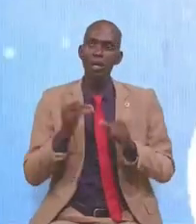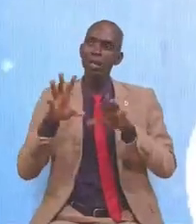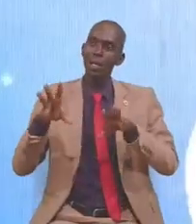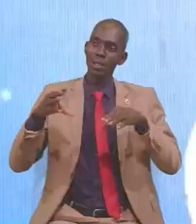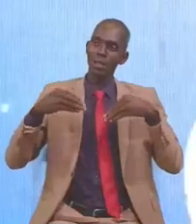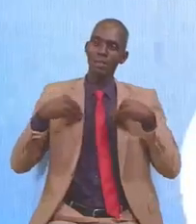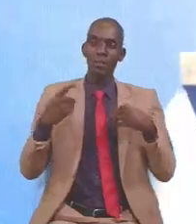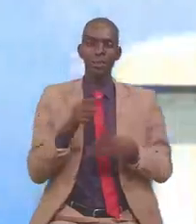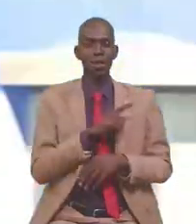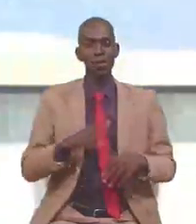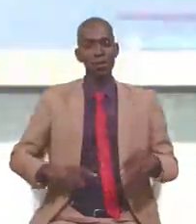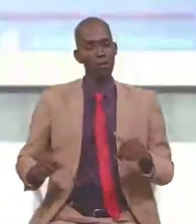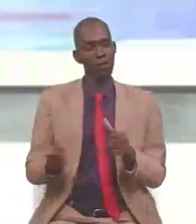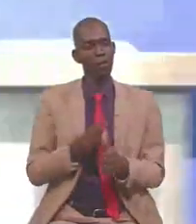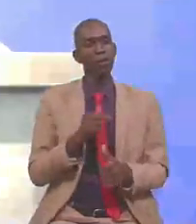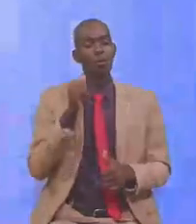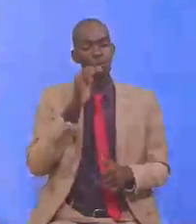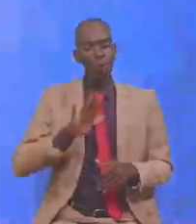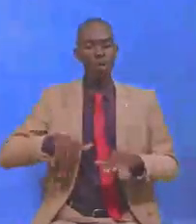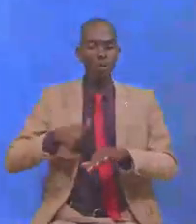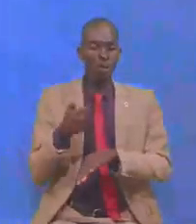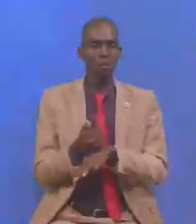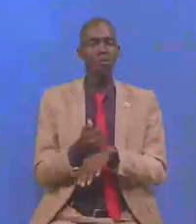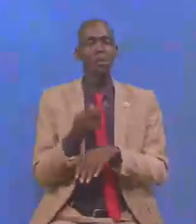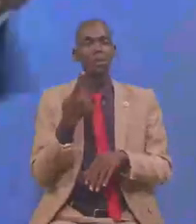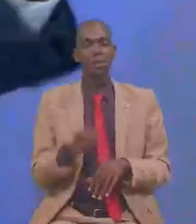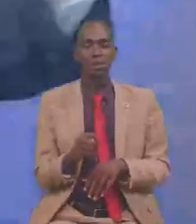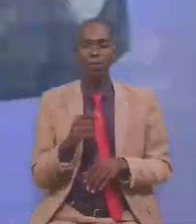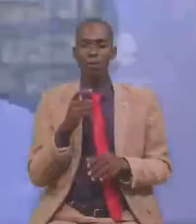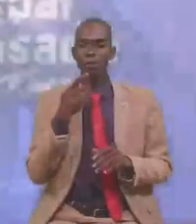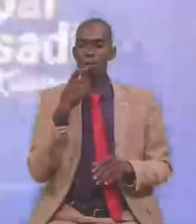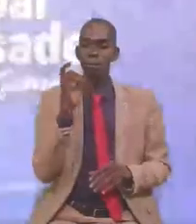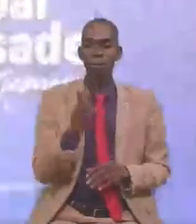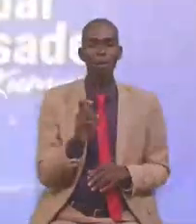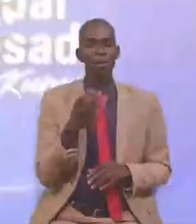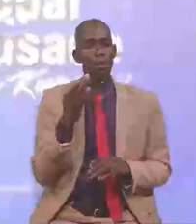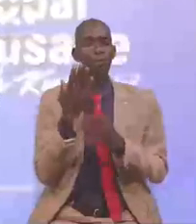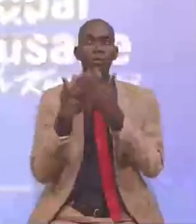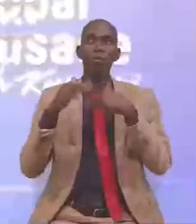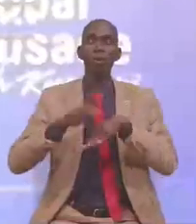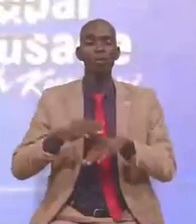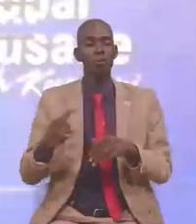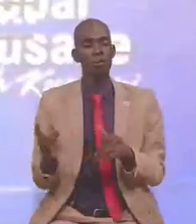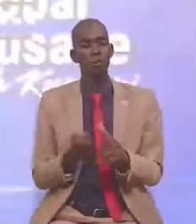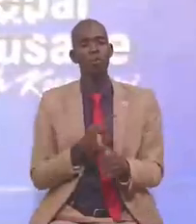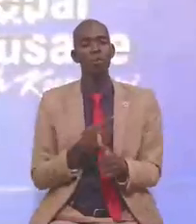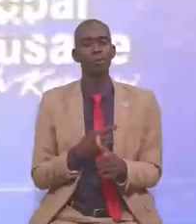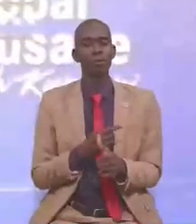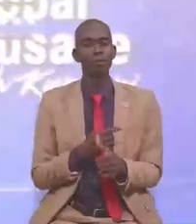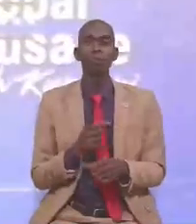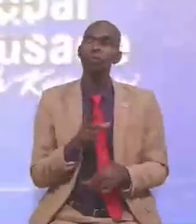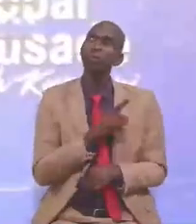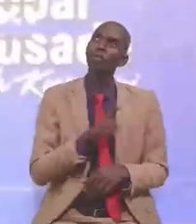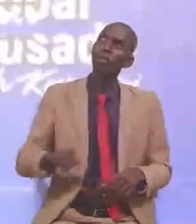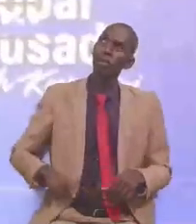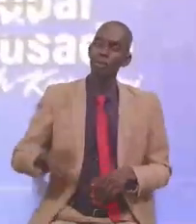d'abord le Seigneur, elle a affirmé le décret du ciel d'abord. Seigneur, fils de